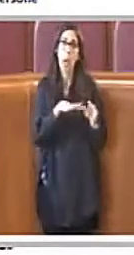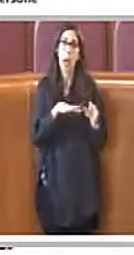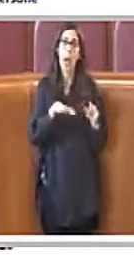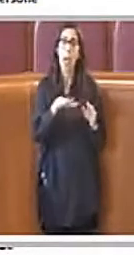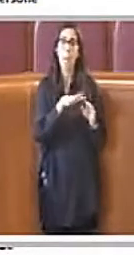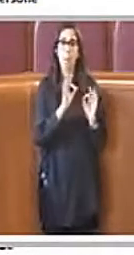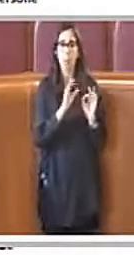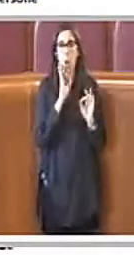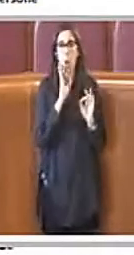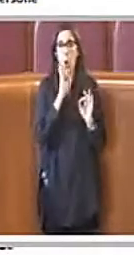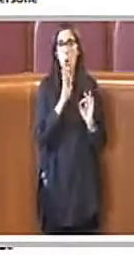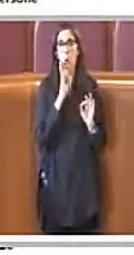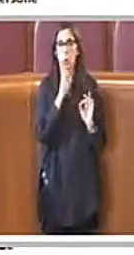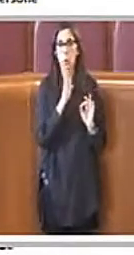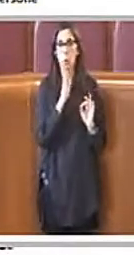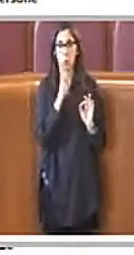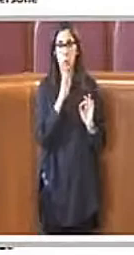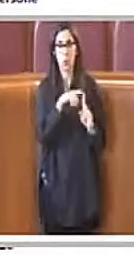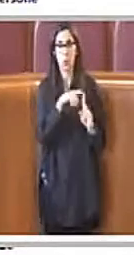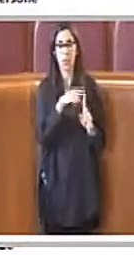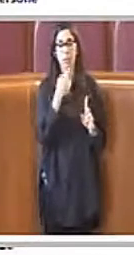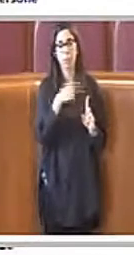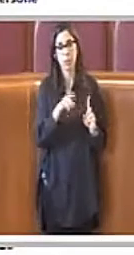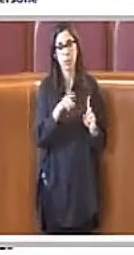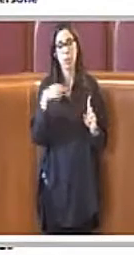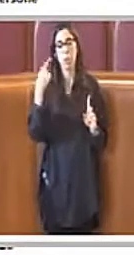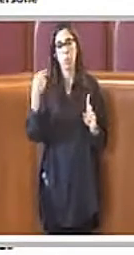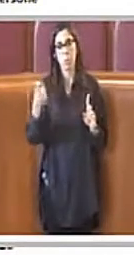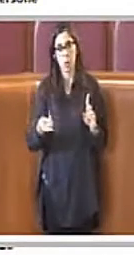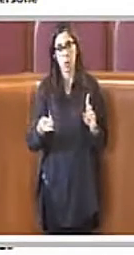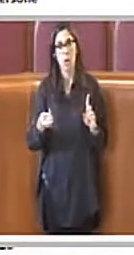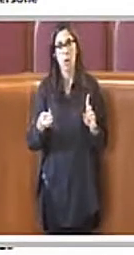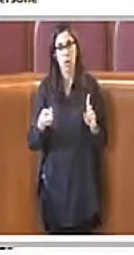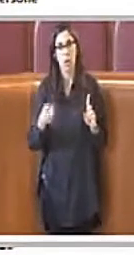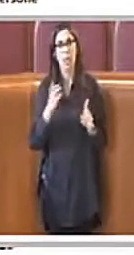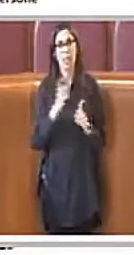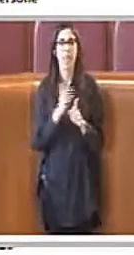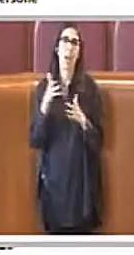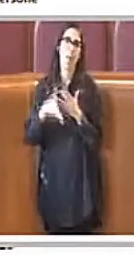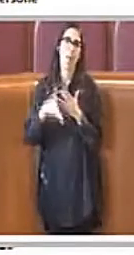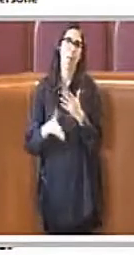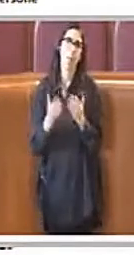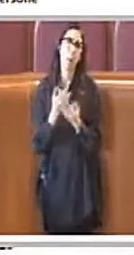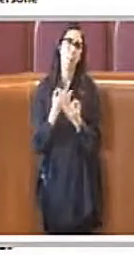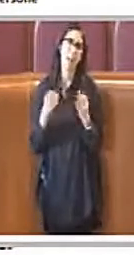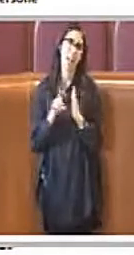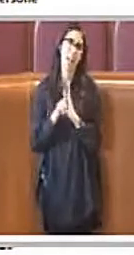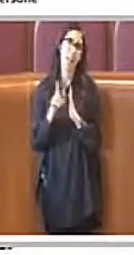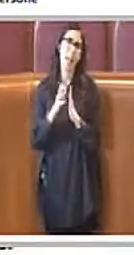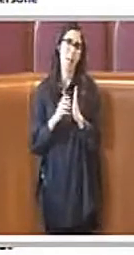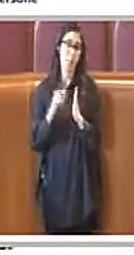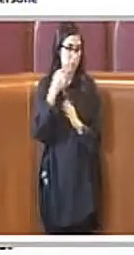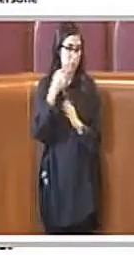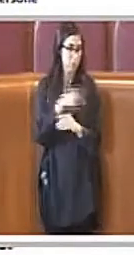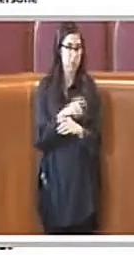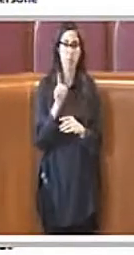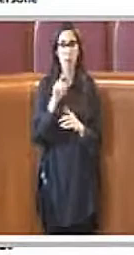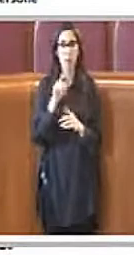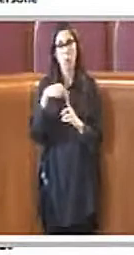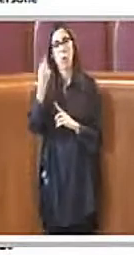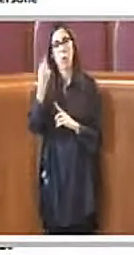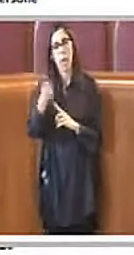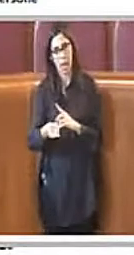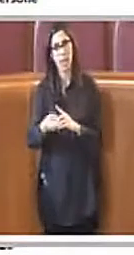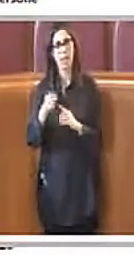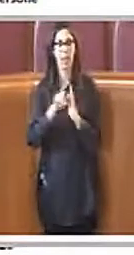consulte, che poi sarà oggetto, insomma, poi in modo più approfondito della delibera, non questa, ma quella che andremo a trattare.